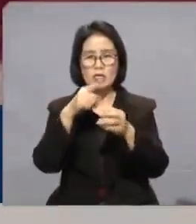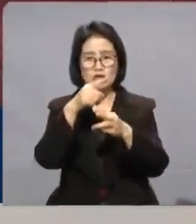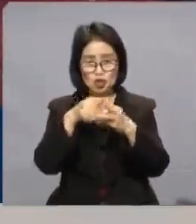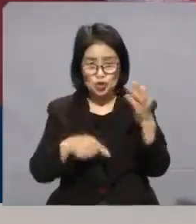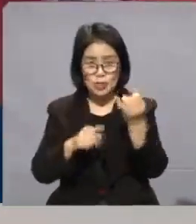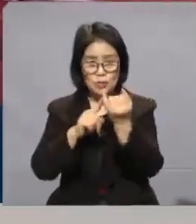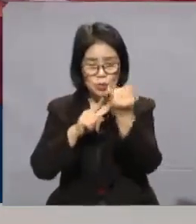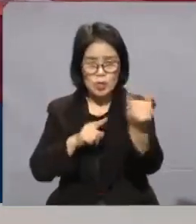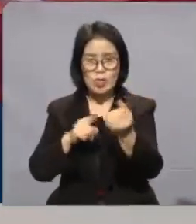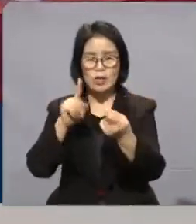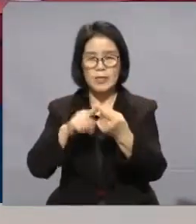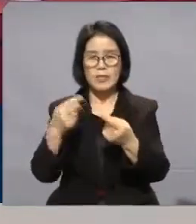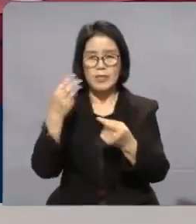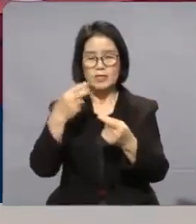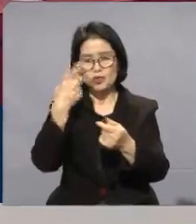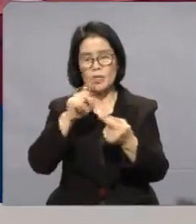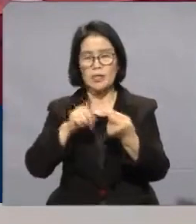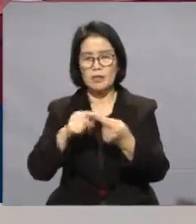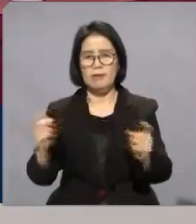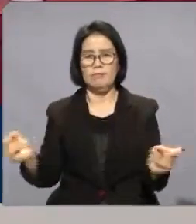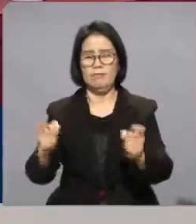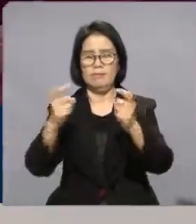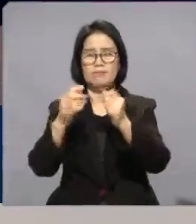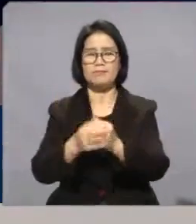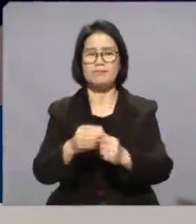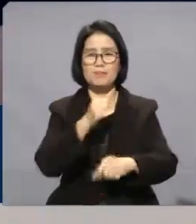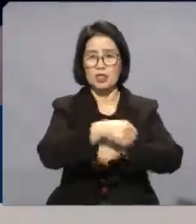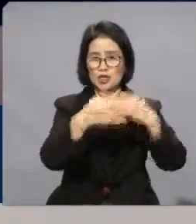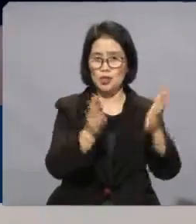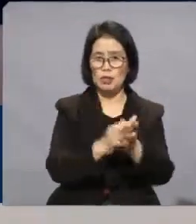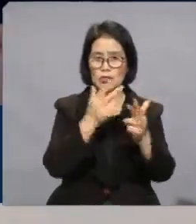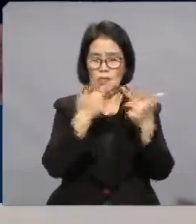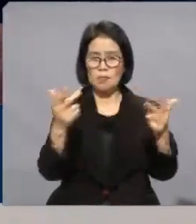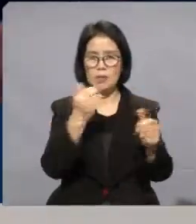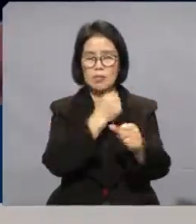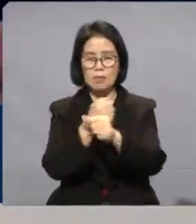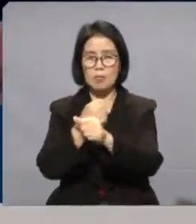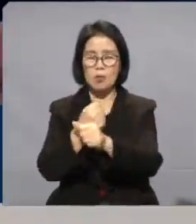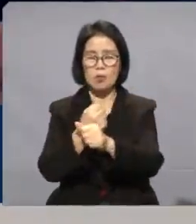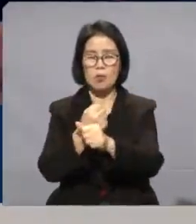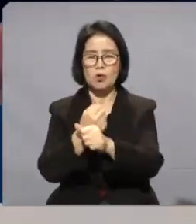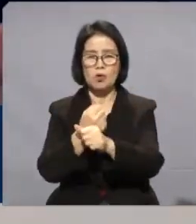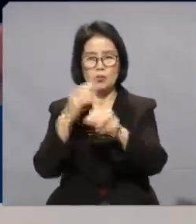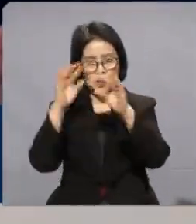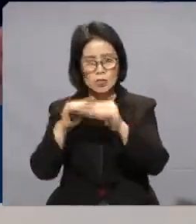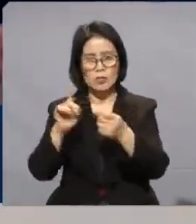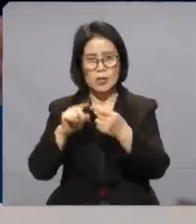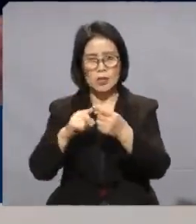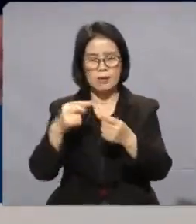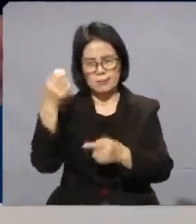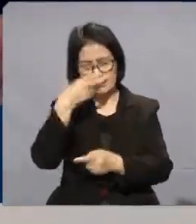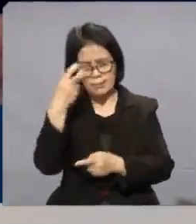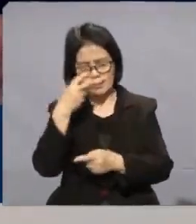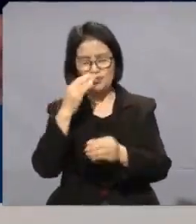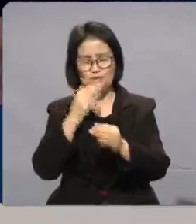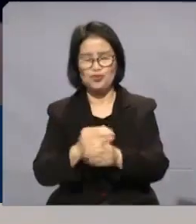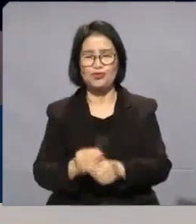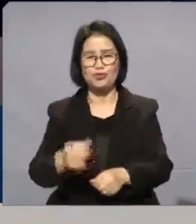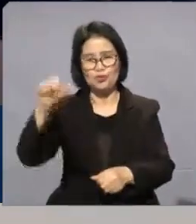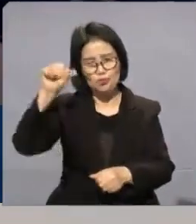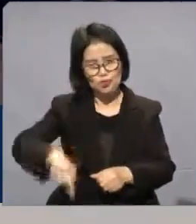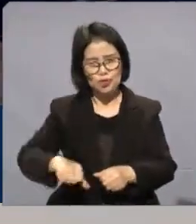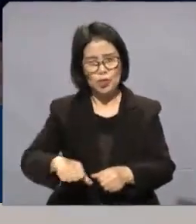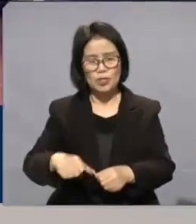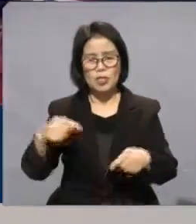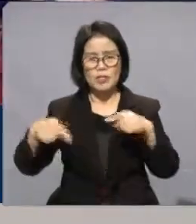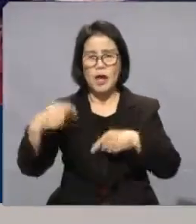두고 여야가 격돌했습니다. 민주당 지도부는 이 대표 체포동의안 처리에 대비해 표단속에 들어갔는데 부결을